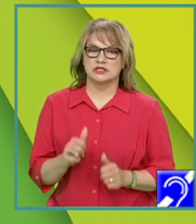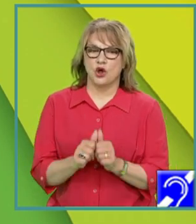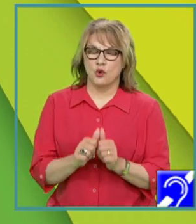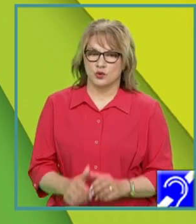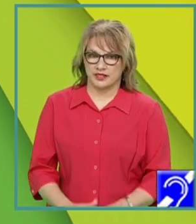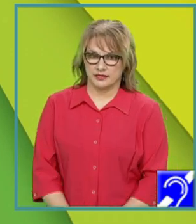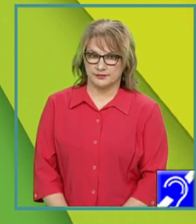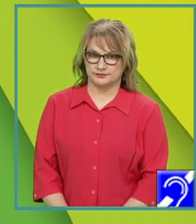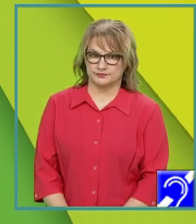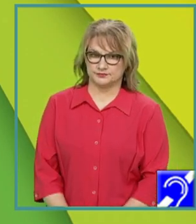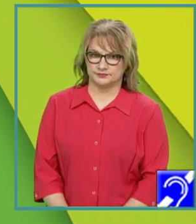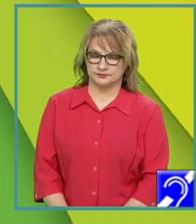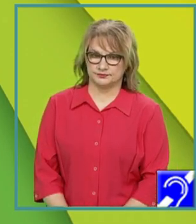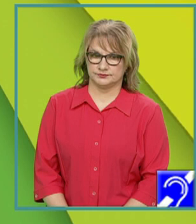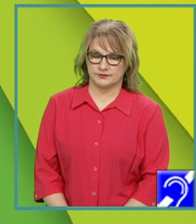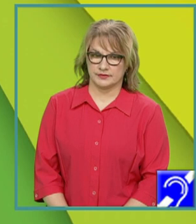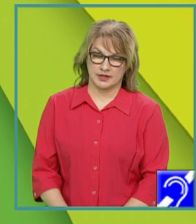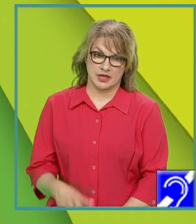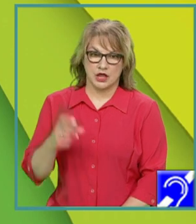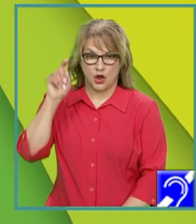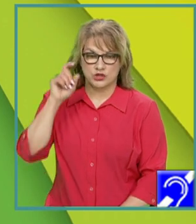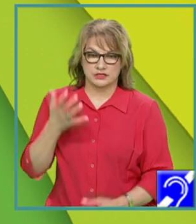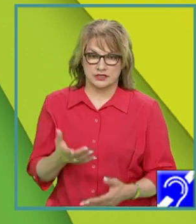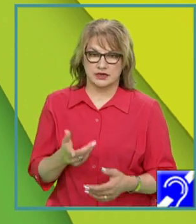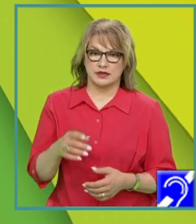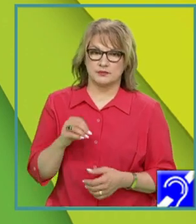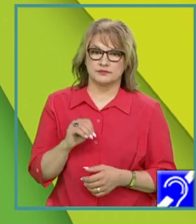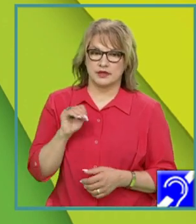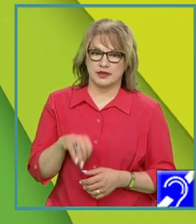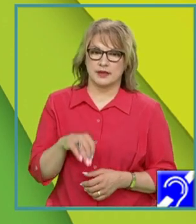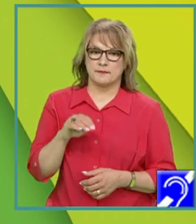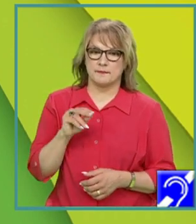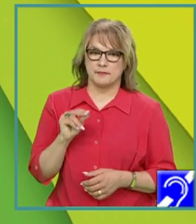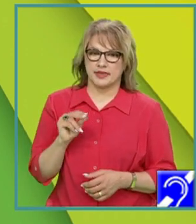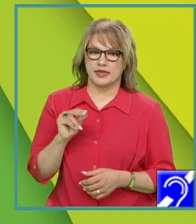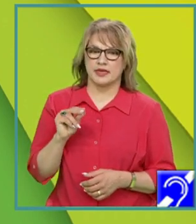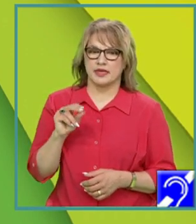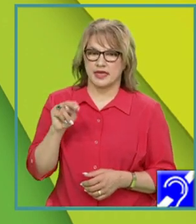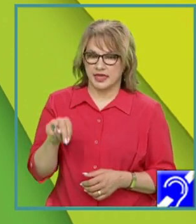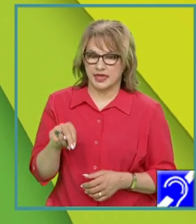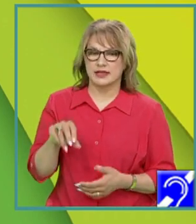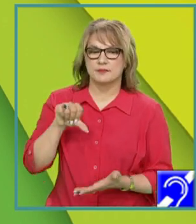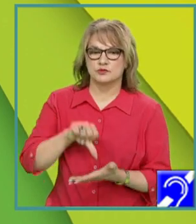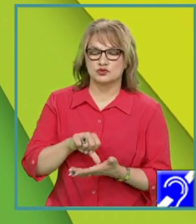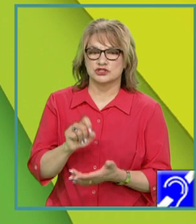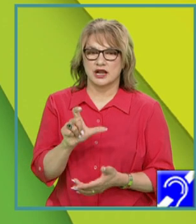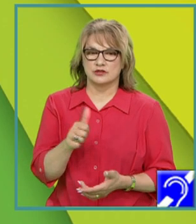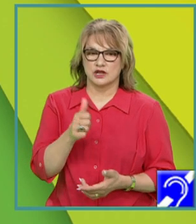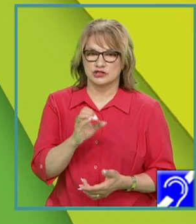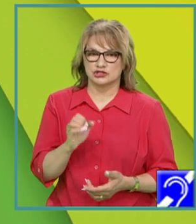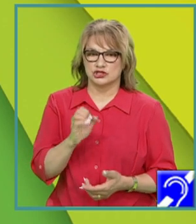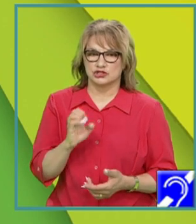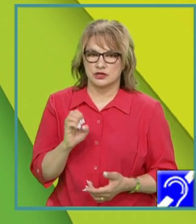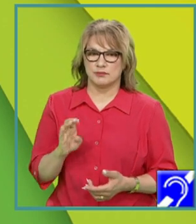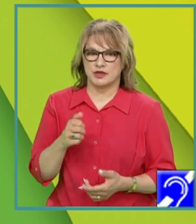congruente Considerăm mpn mijloacele laturilor a c c b